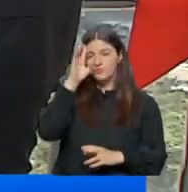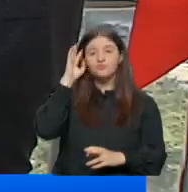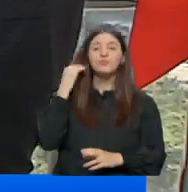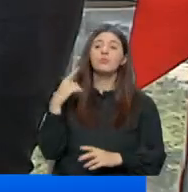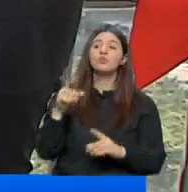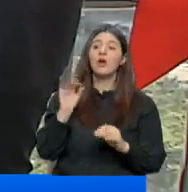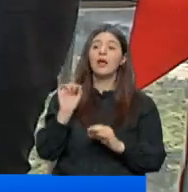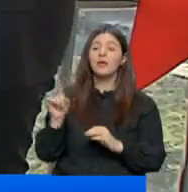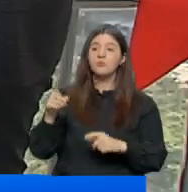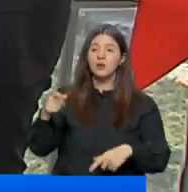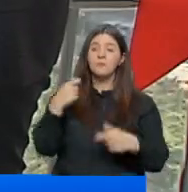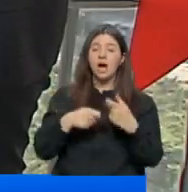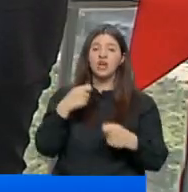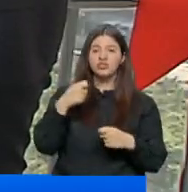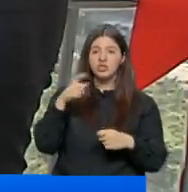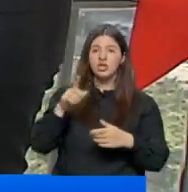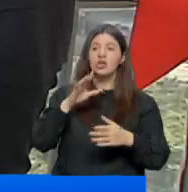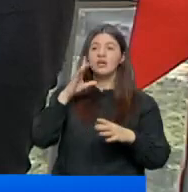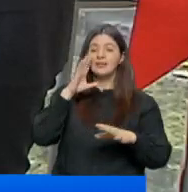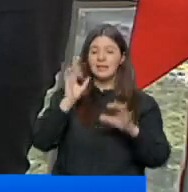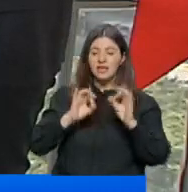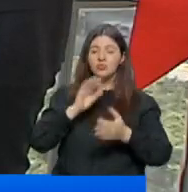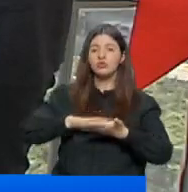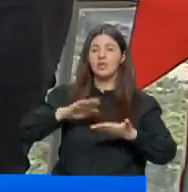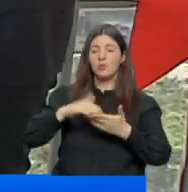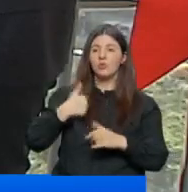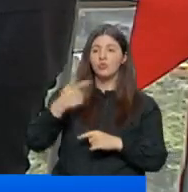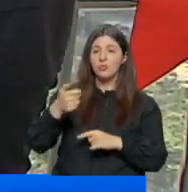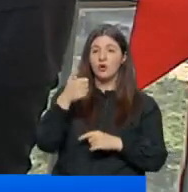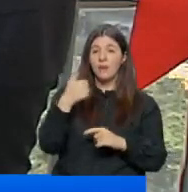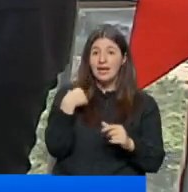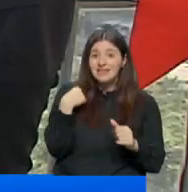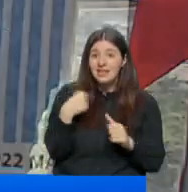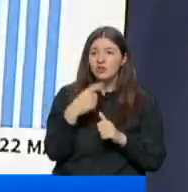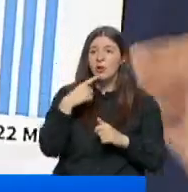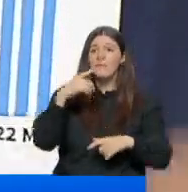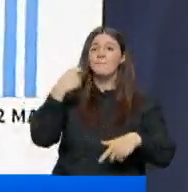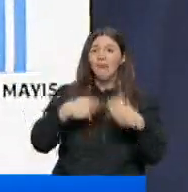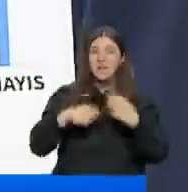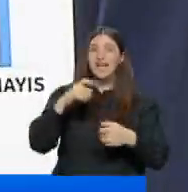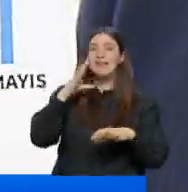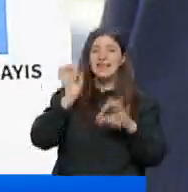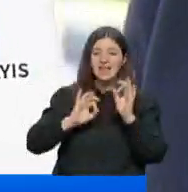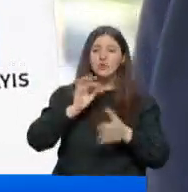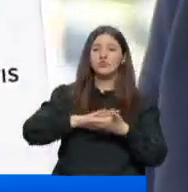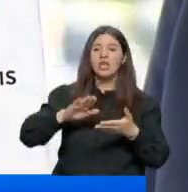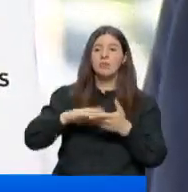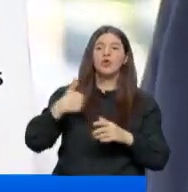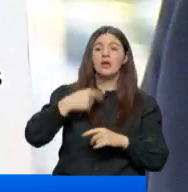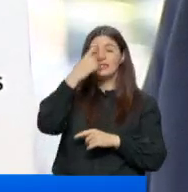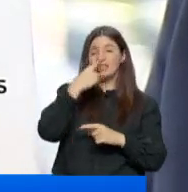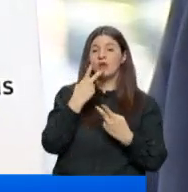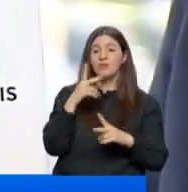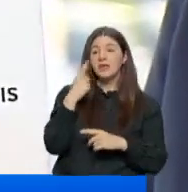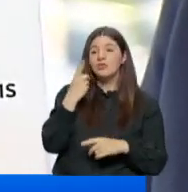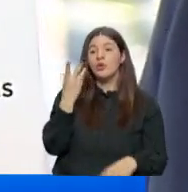önemli. Bu Bankacılık Düzenleme Denetleme Kurulu'nun resmi açıklaması. Altını çiziyorum. Bankacılık Düzenleme Denetleme Kurulu resmi açıklaması.